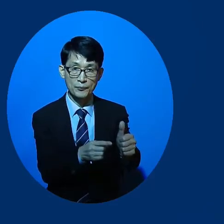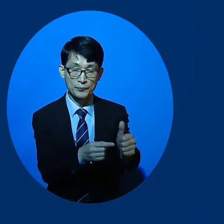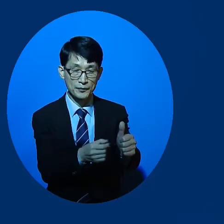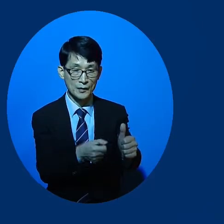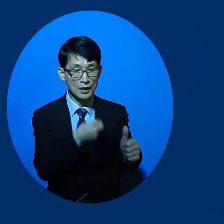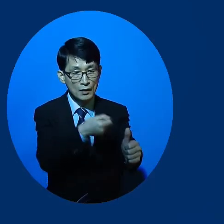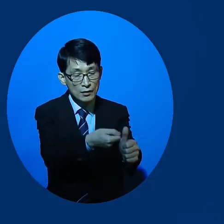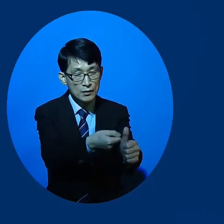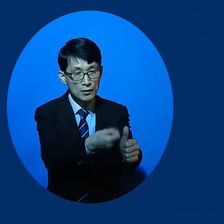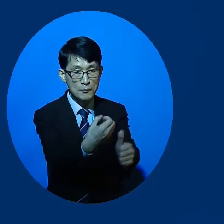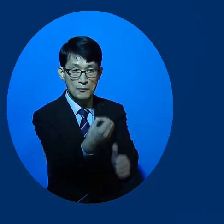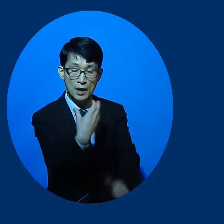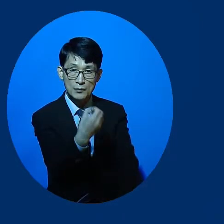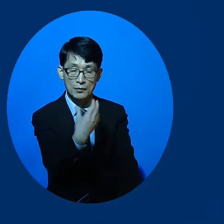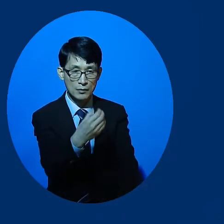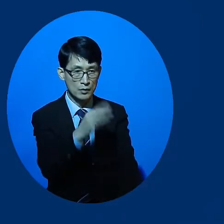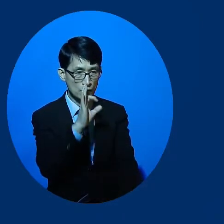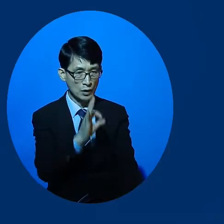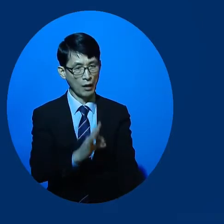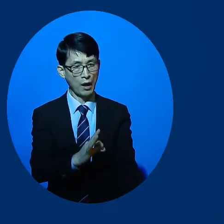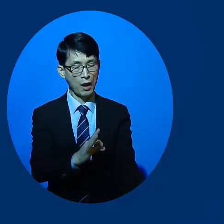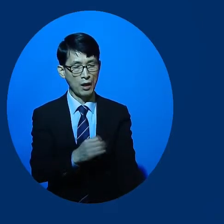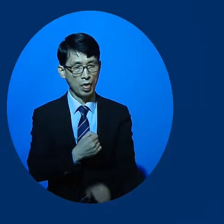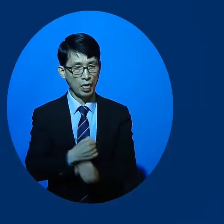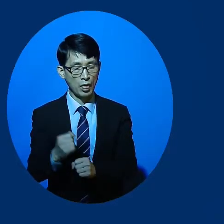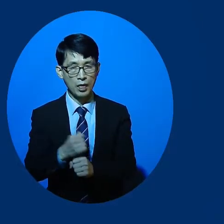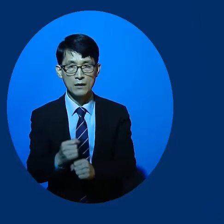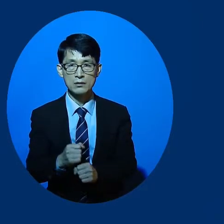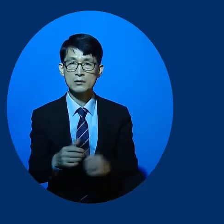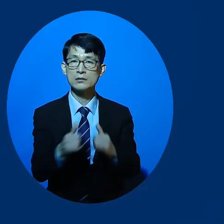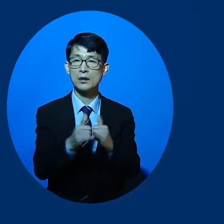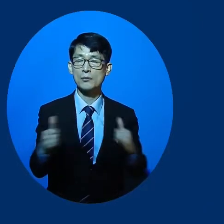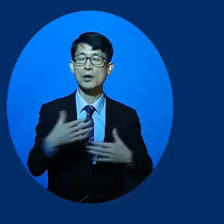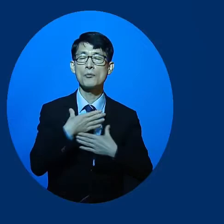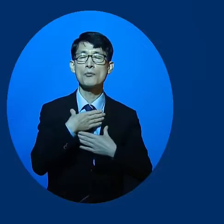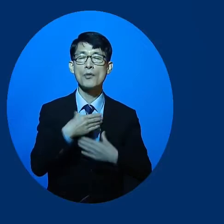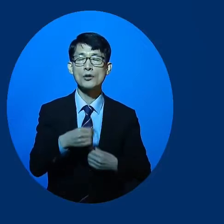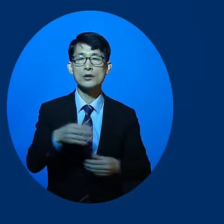당황스러운 사유로 얘기를 하더라고요. 주민들의 편의시설이